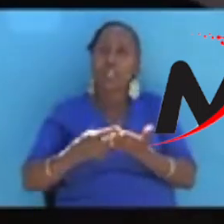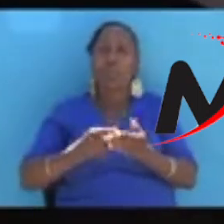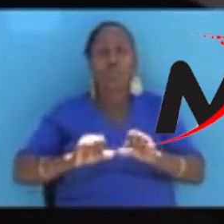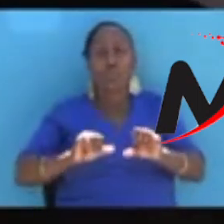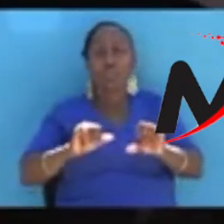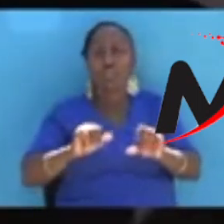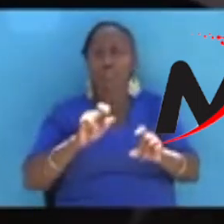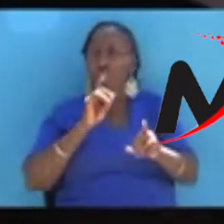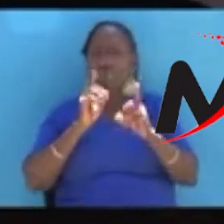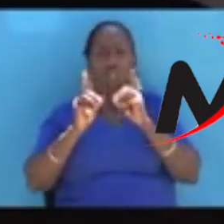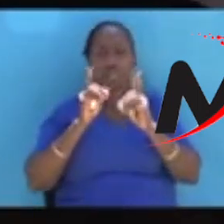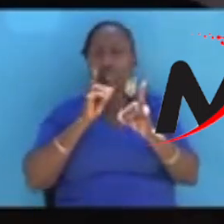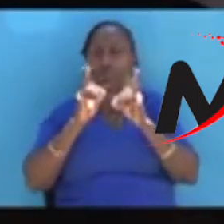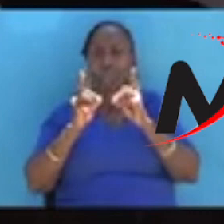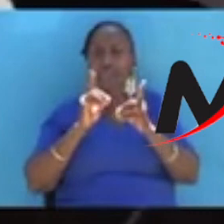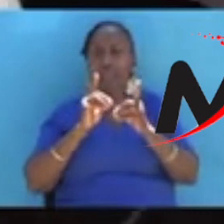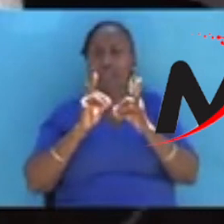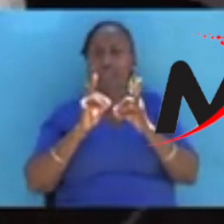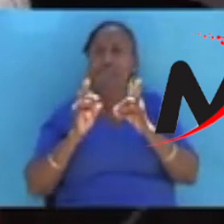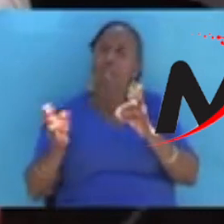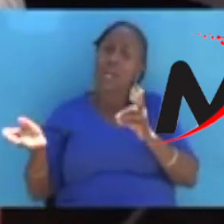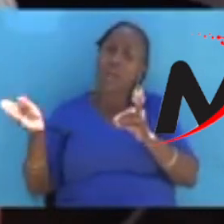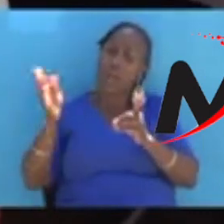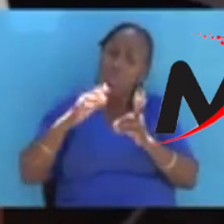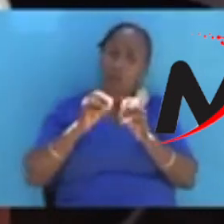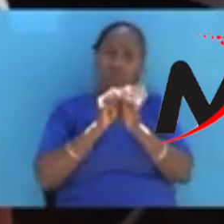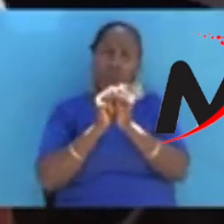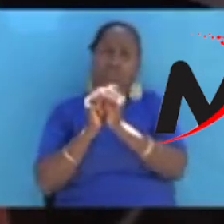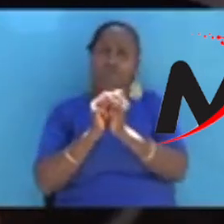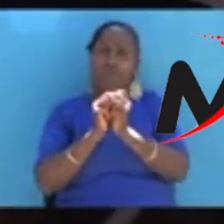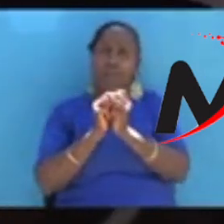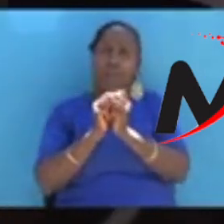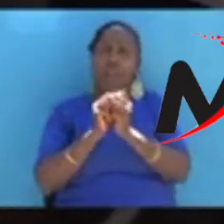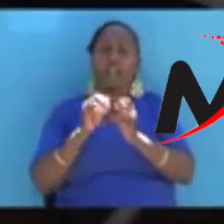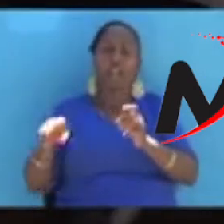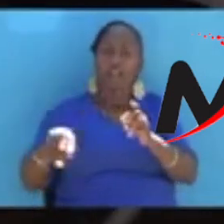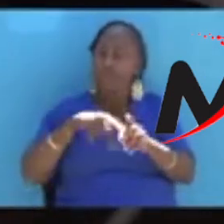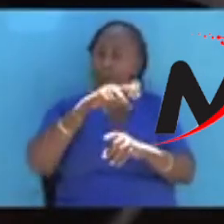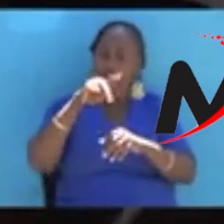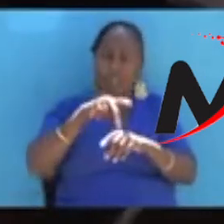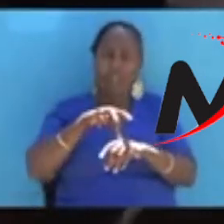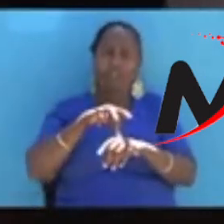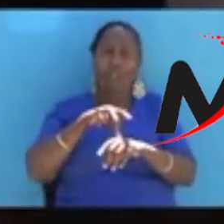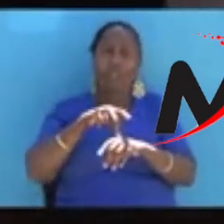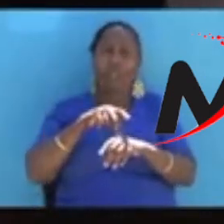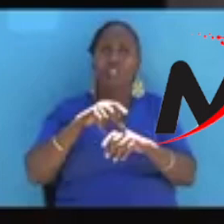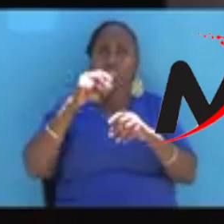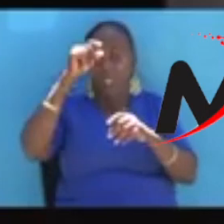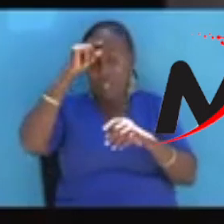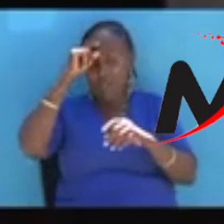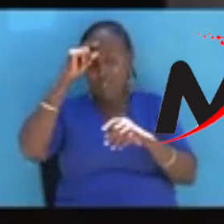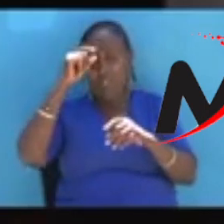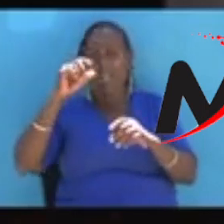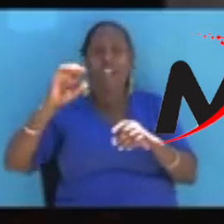kujadiliana na tutakuja pamoja national government na county government ili